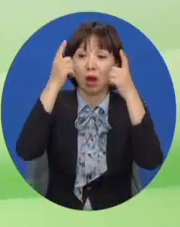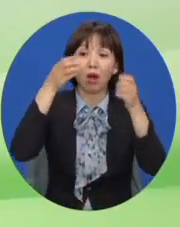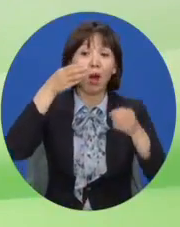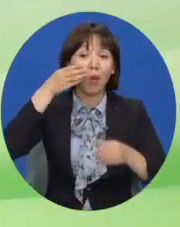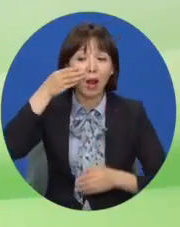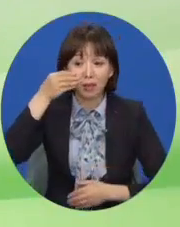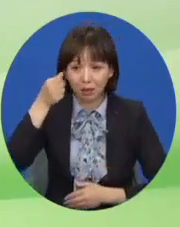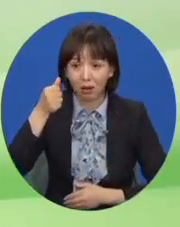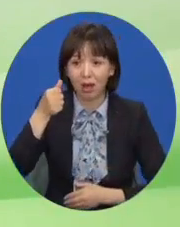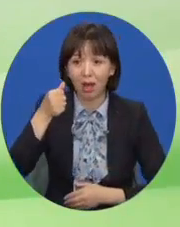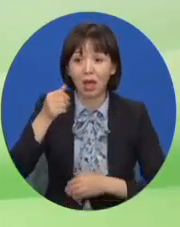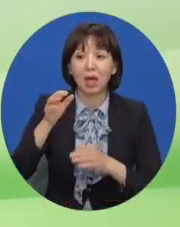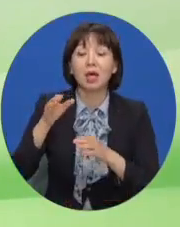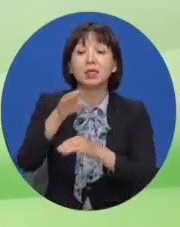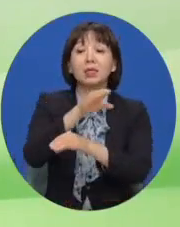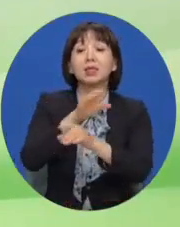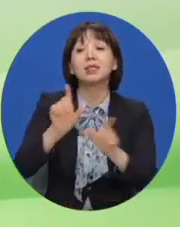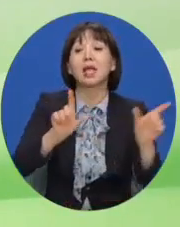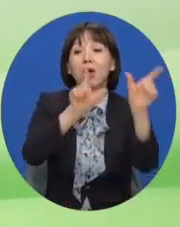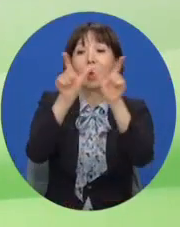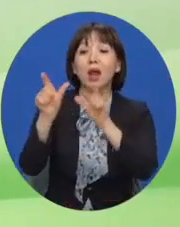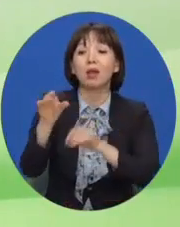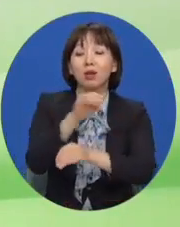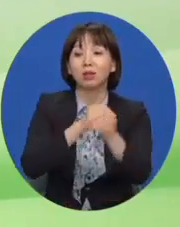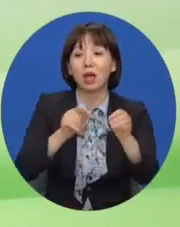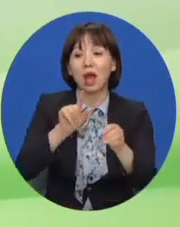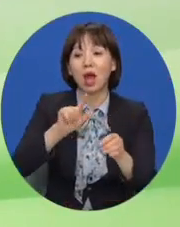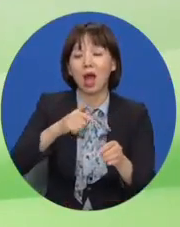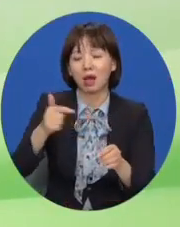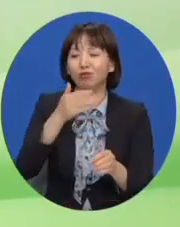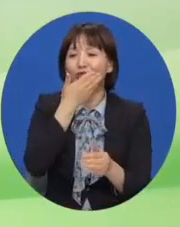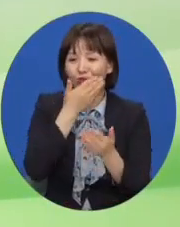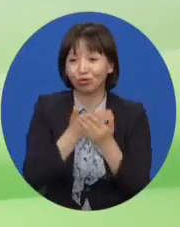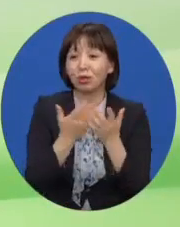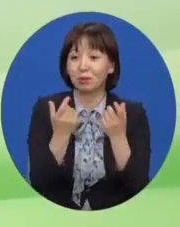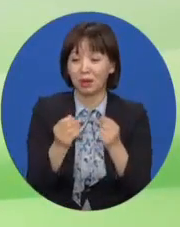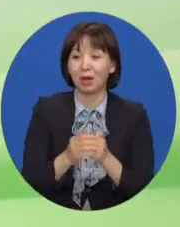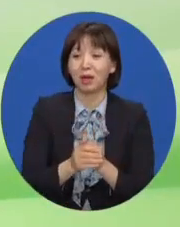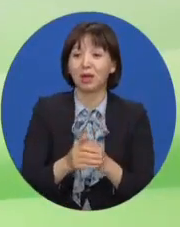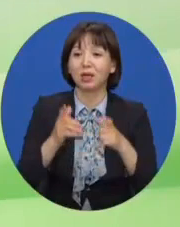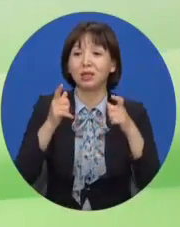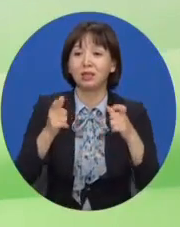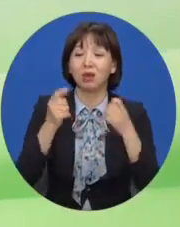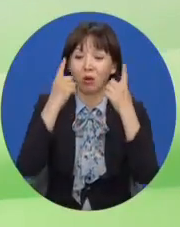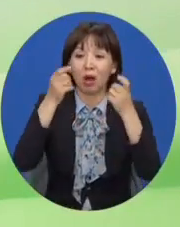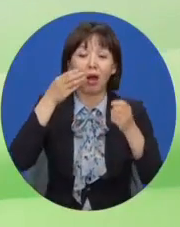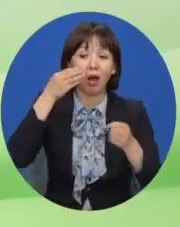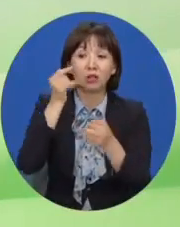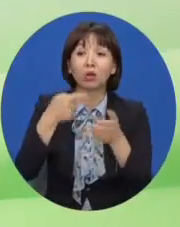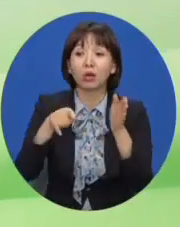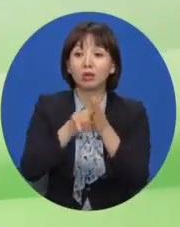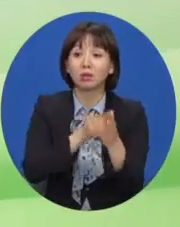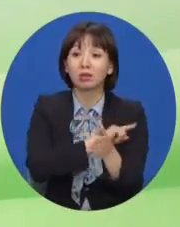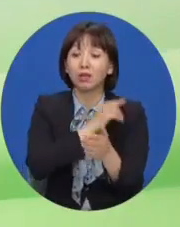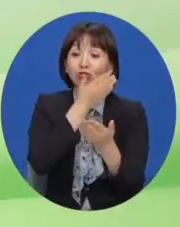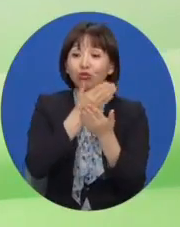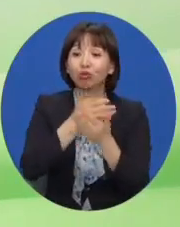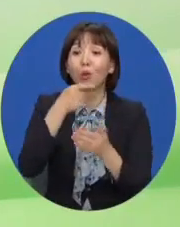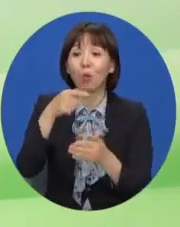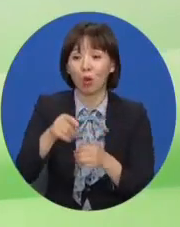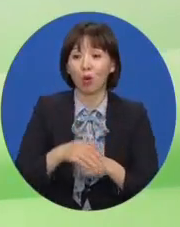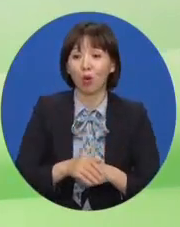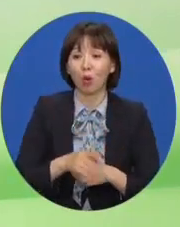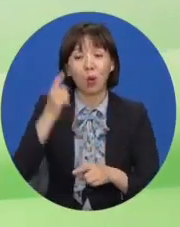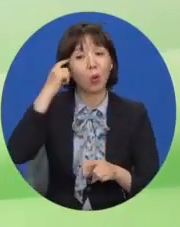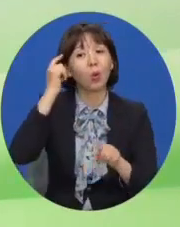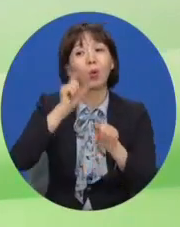우리 생활 경제에 매우 중요한 요체죠. 이 지역 관광이 활성화되기 위해서 제일 중요한 것은 무엇일까? 우리 고민을